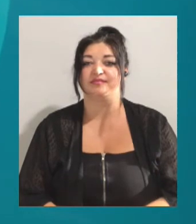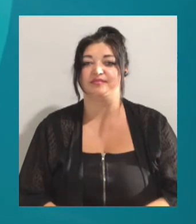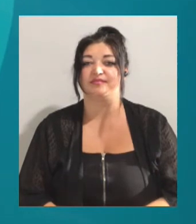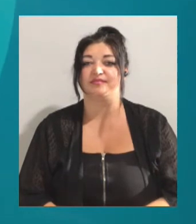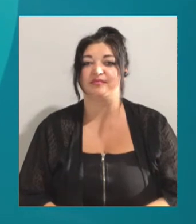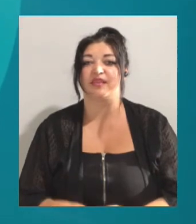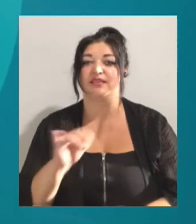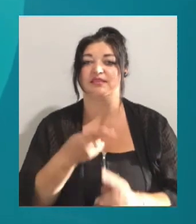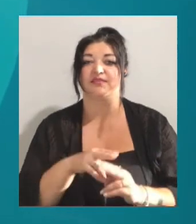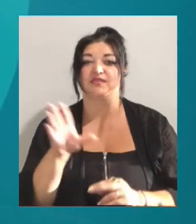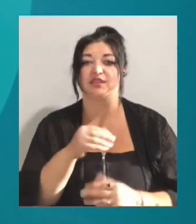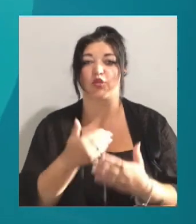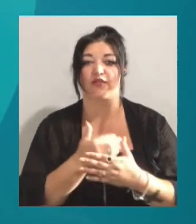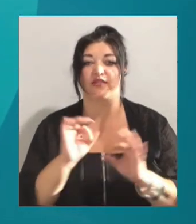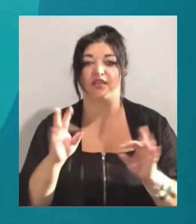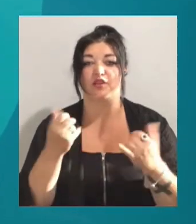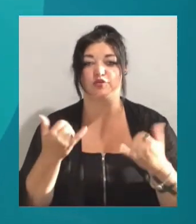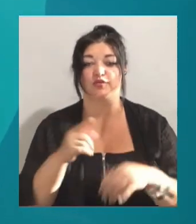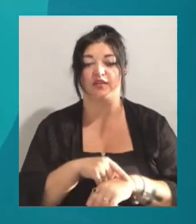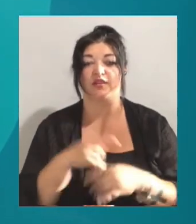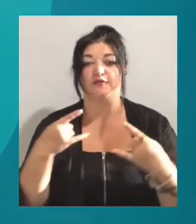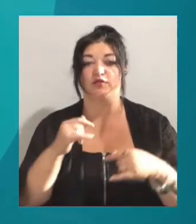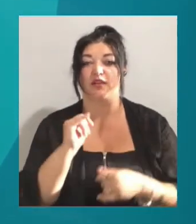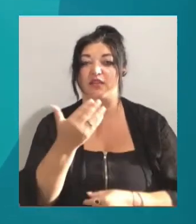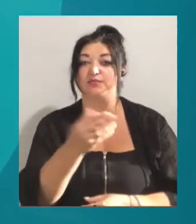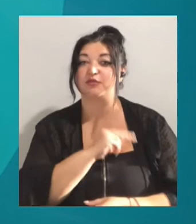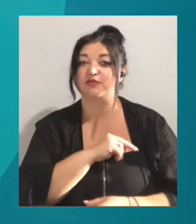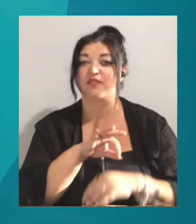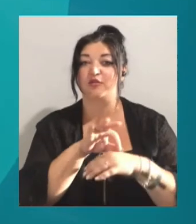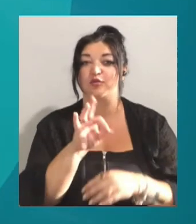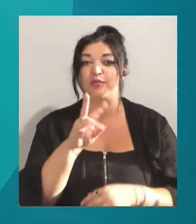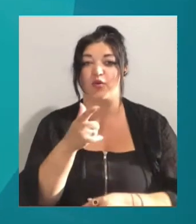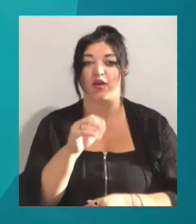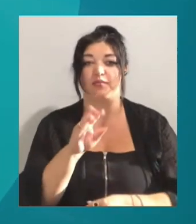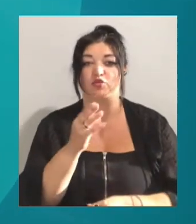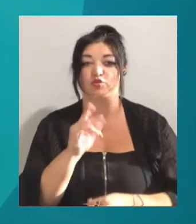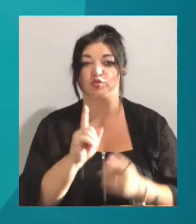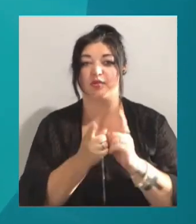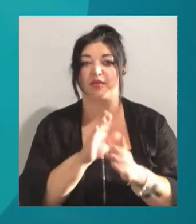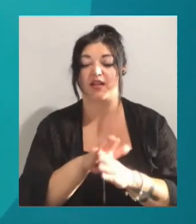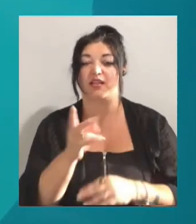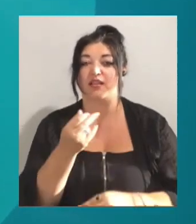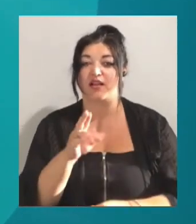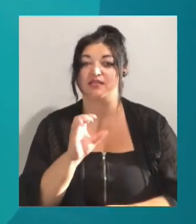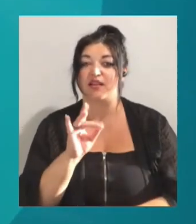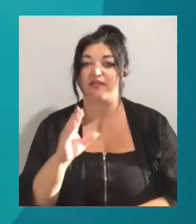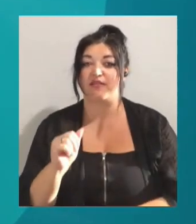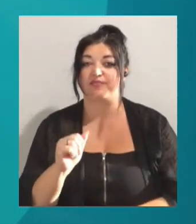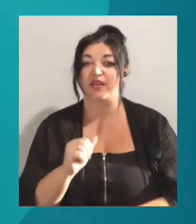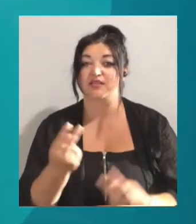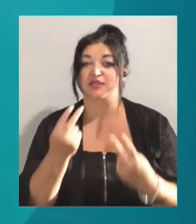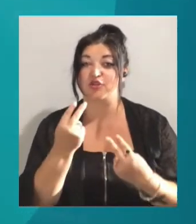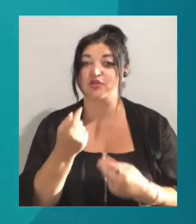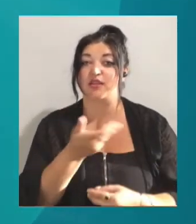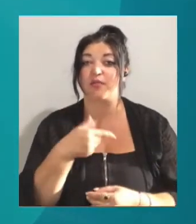І це всі новини на цю хвилину. В студії для вас працювала ведуча Ольга Міщук, сортопереклад Наталя Сергєєва. Стежте